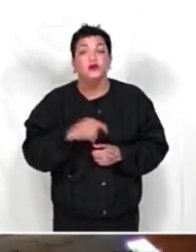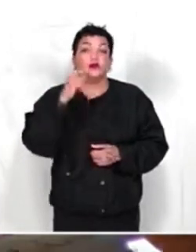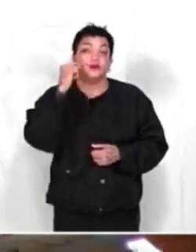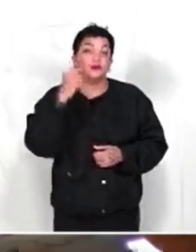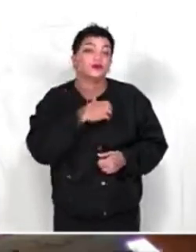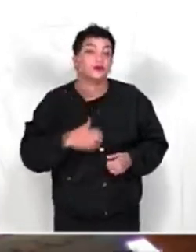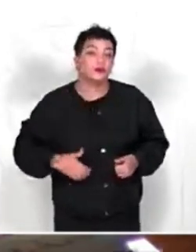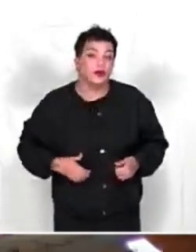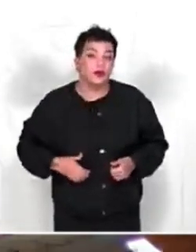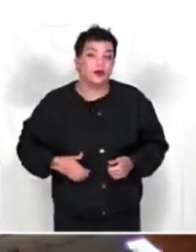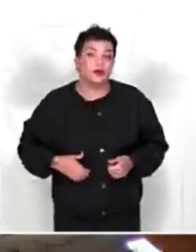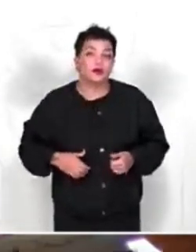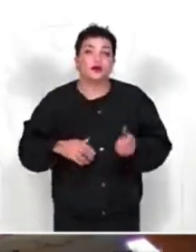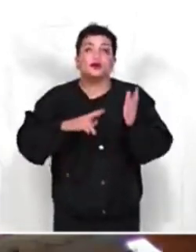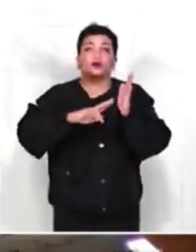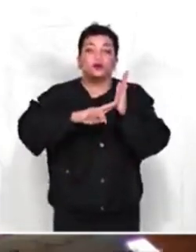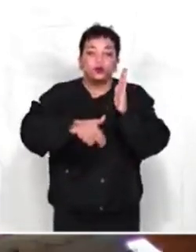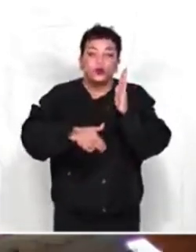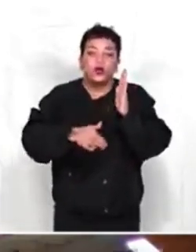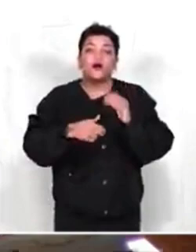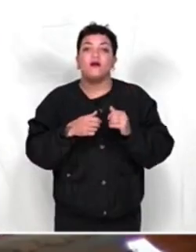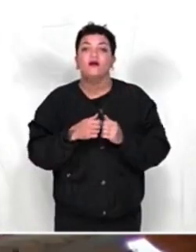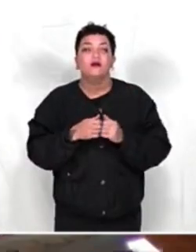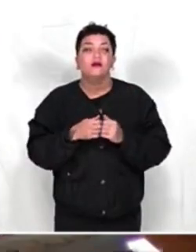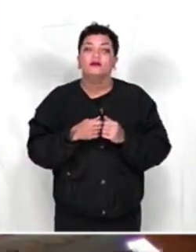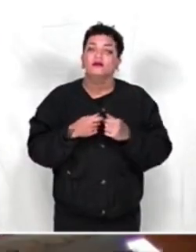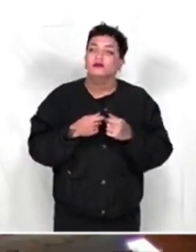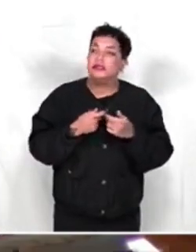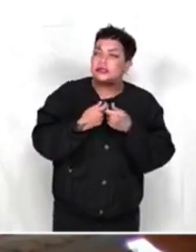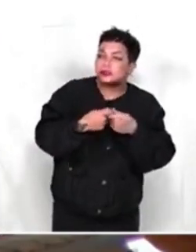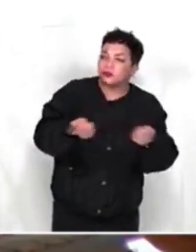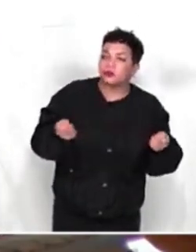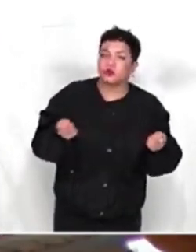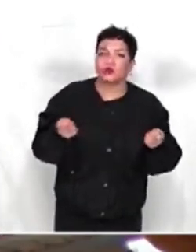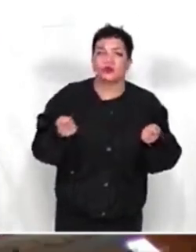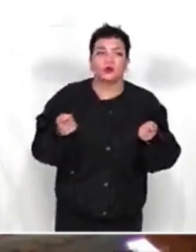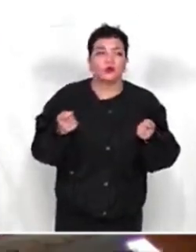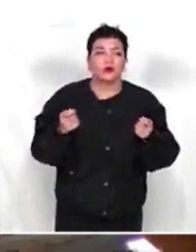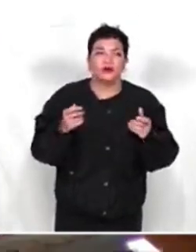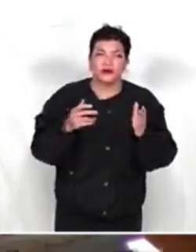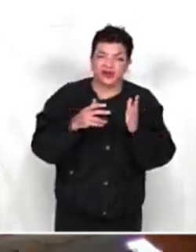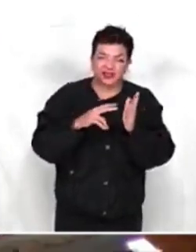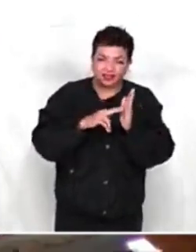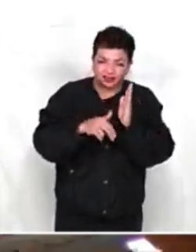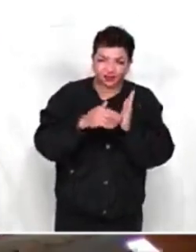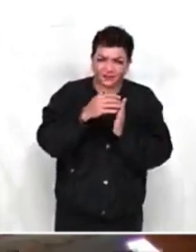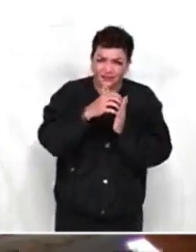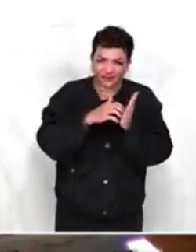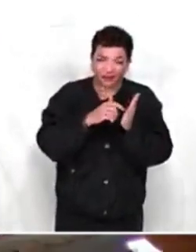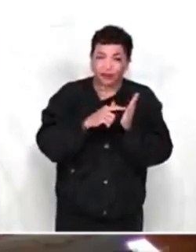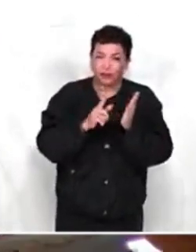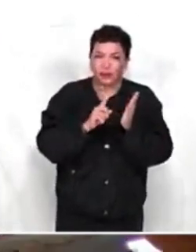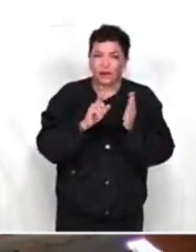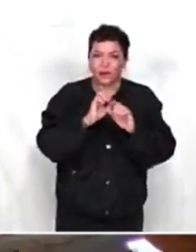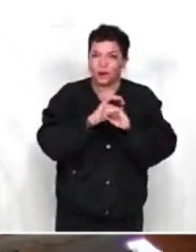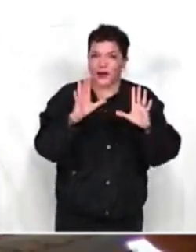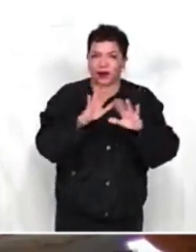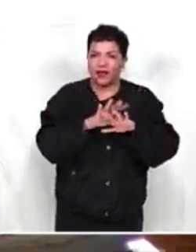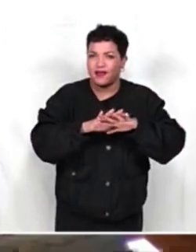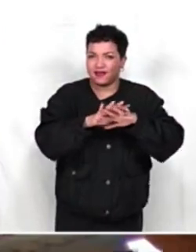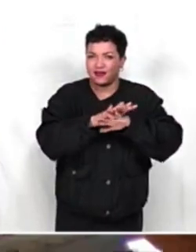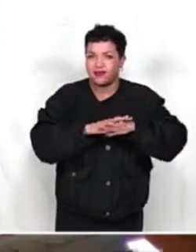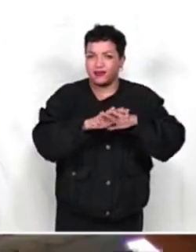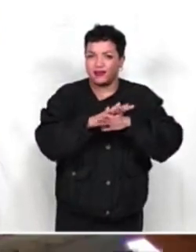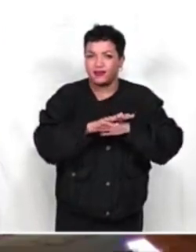ce contrat, en termes de distribution, vers qui? Quels sont les termes de la rédaction? Là aussi, on n'a pas d'informations. Donc,